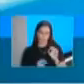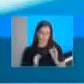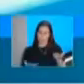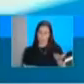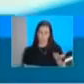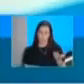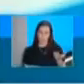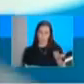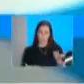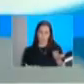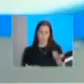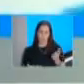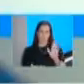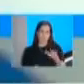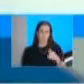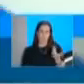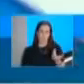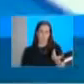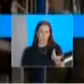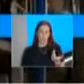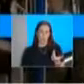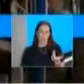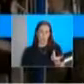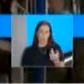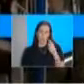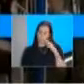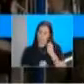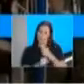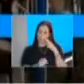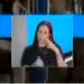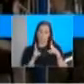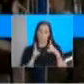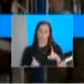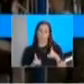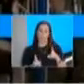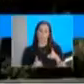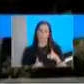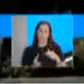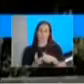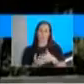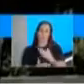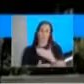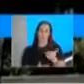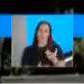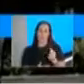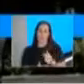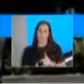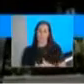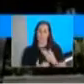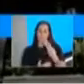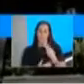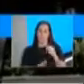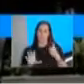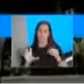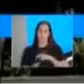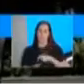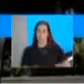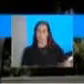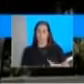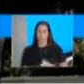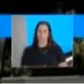באמת, זה אפילו, זה לעשות צחוק, אם רק בשביל לחלק את הסכום הזה ב-260 רשויות,